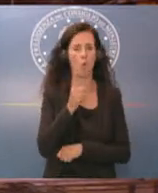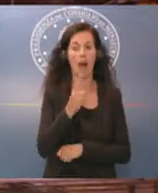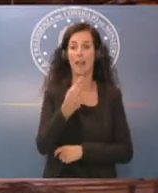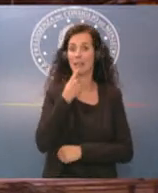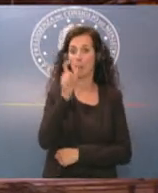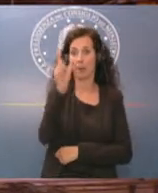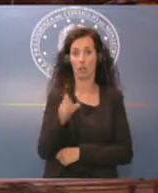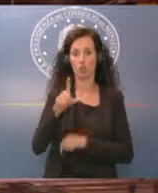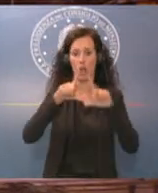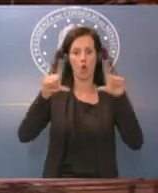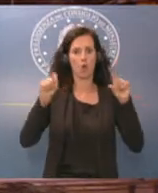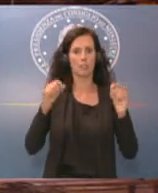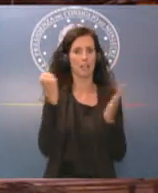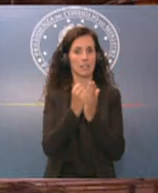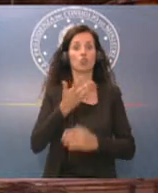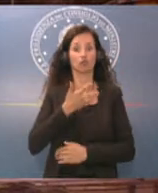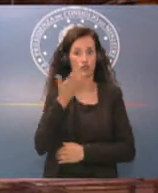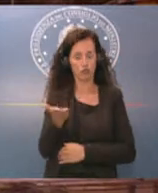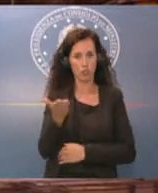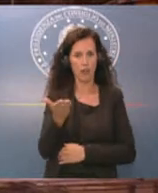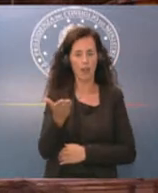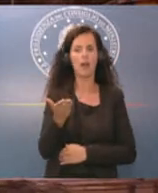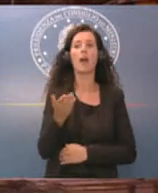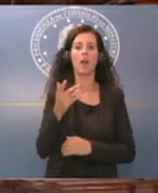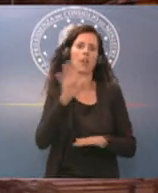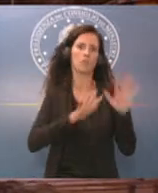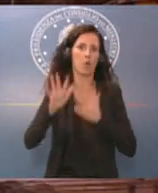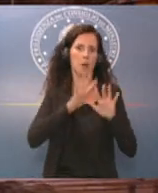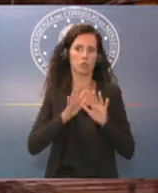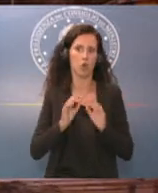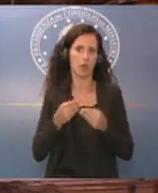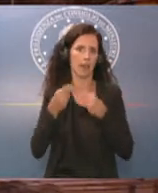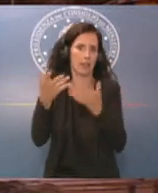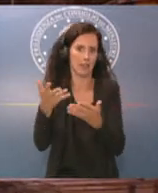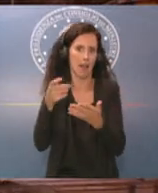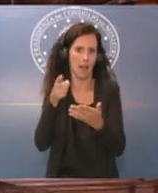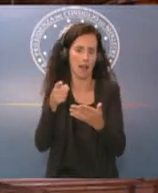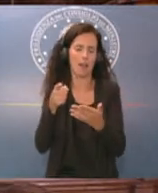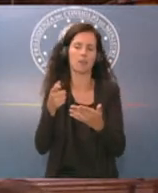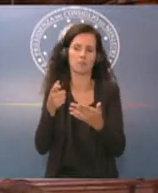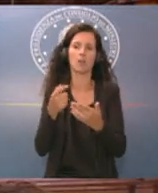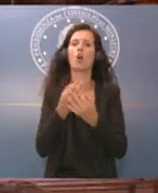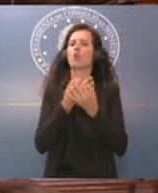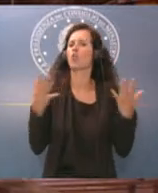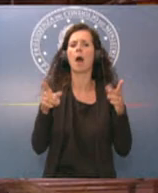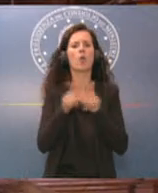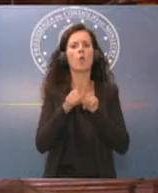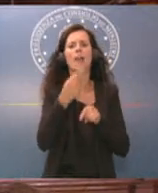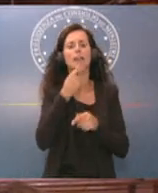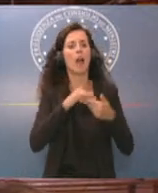il contrassegno, che dovranno averlo, siano informate di questa possibilità. Ma naturalmente anche le